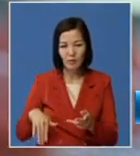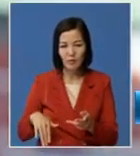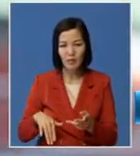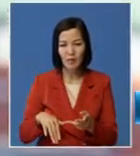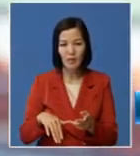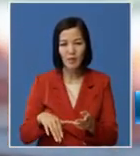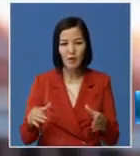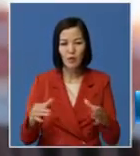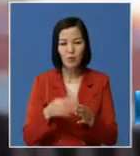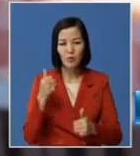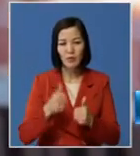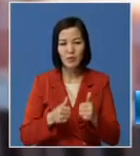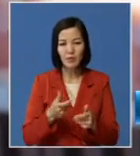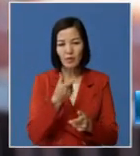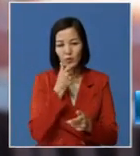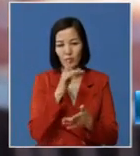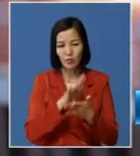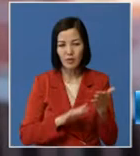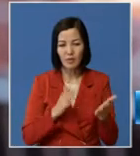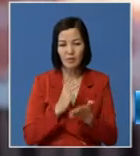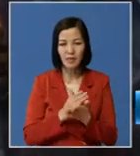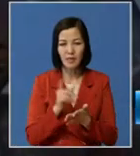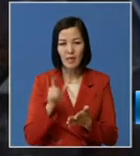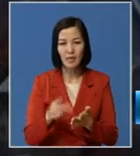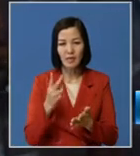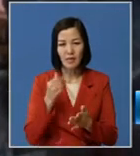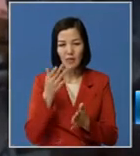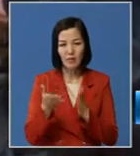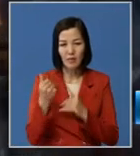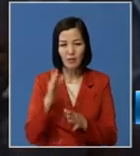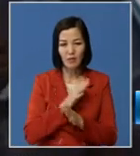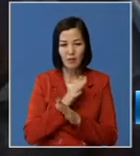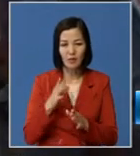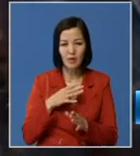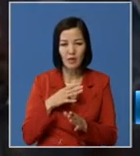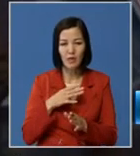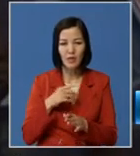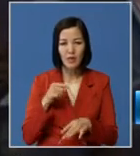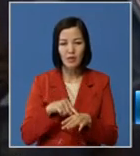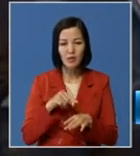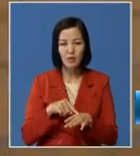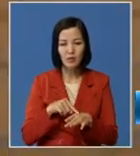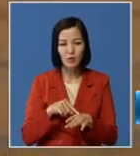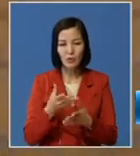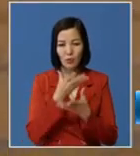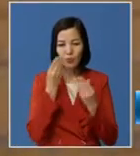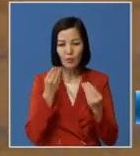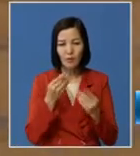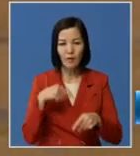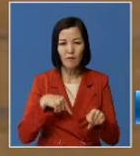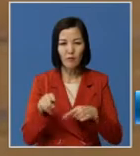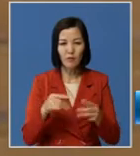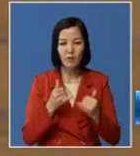ол клуб жарыстарын тамашалауды тоқтатпаған. Азамат 2 жыл бұрын көз жұмыпты. Жанкүйерін ұмытпай футболшылар оған айрықша